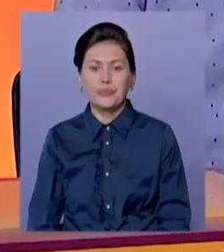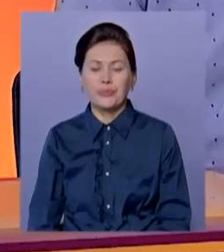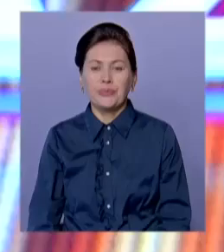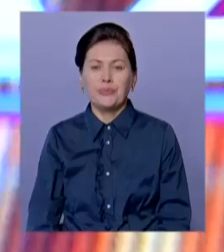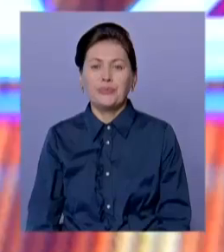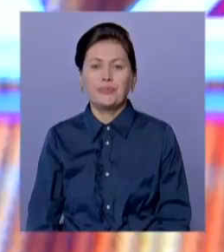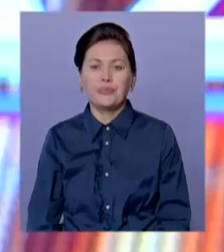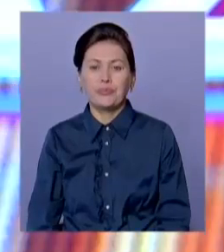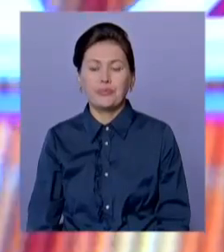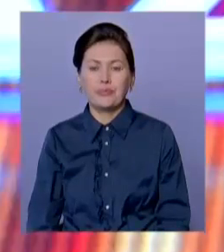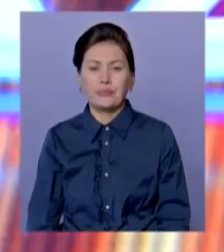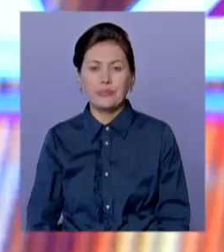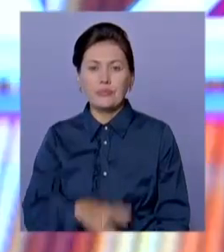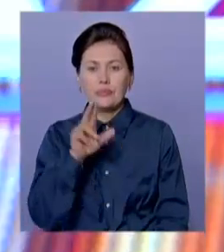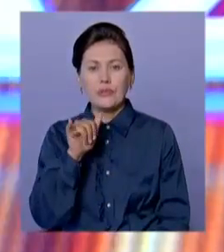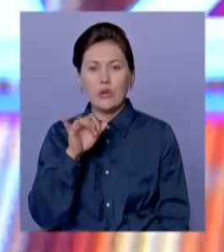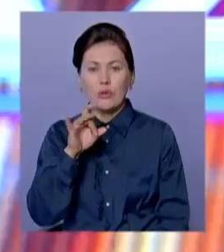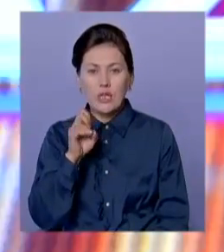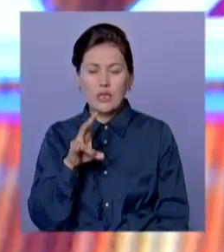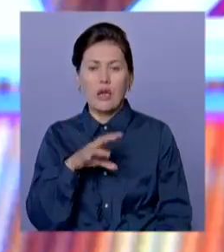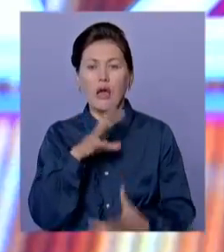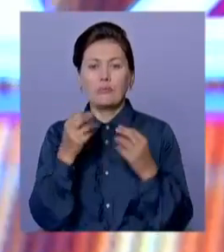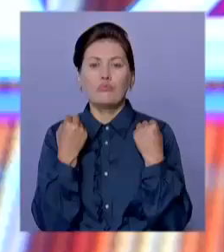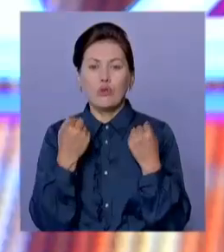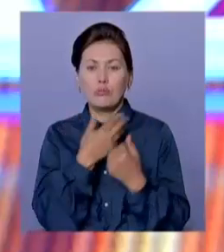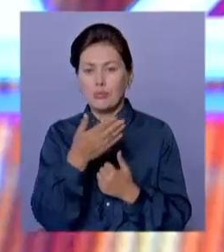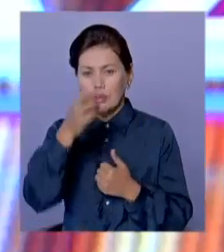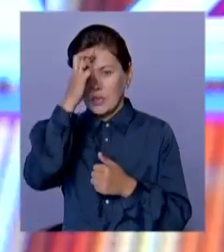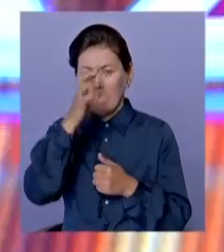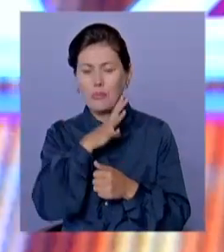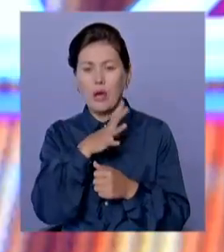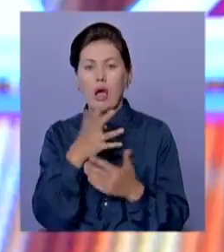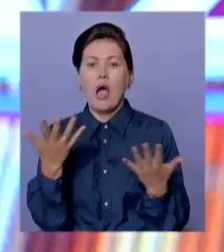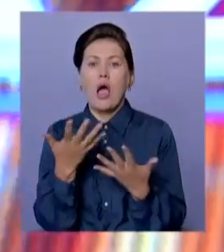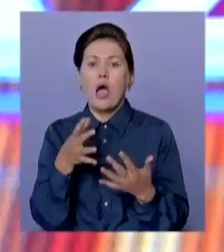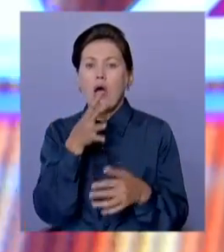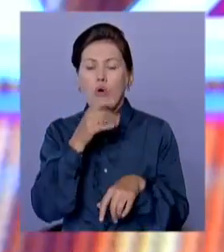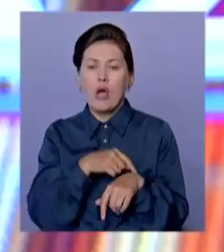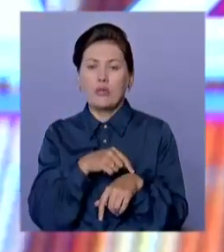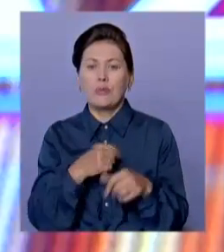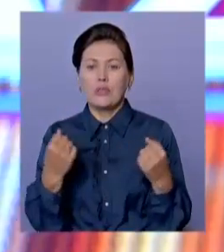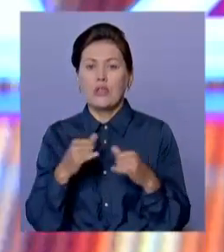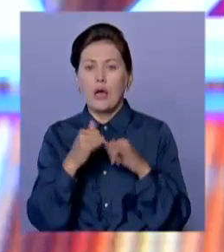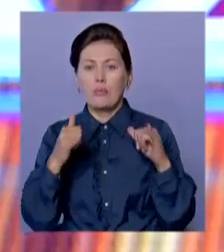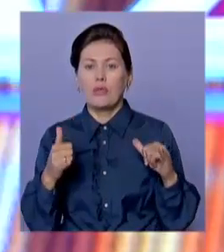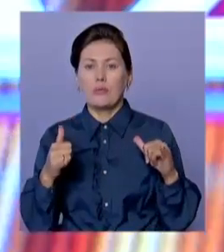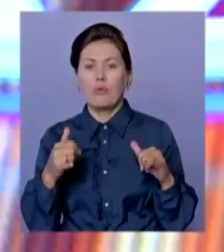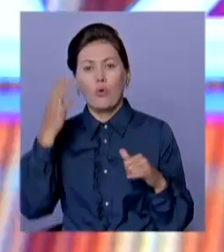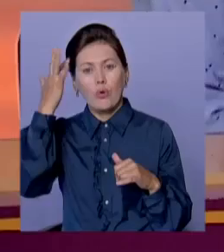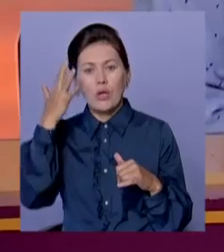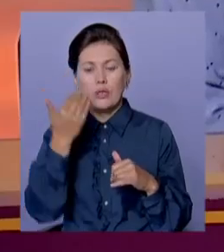Жалпы, Дәурен, осы спорт біздің елде қашаннан бастап дамып келе жатыр деп айтуға болады сіздің ойын